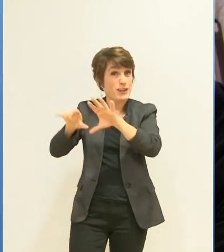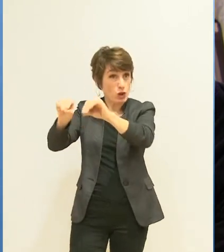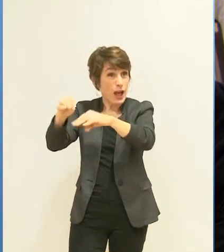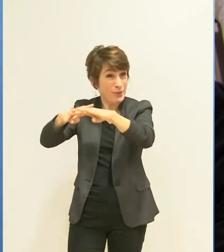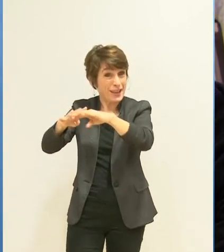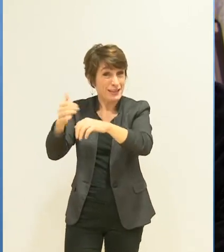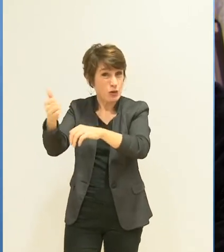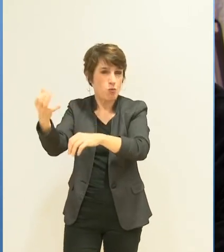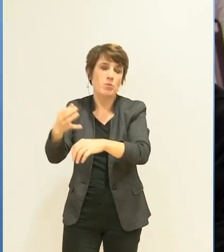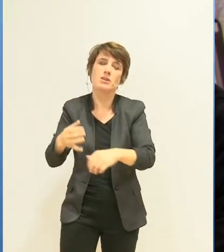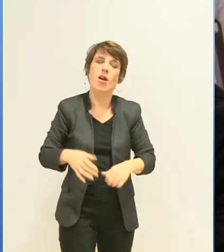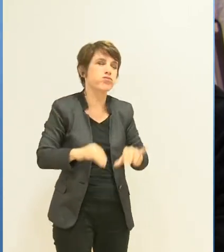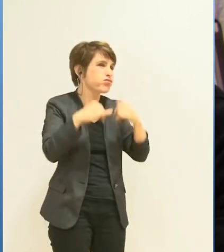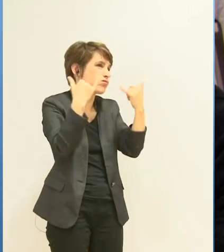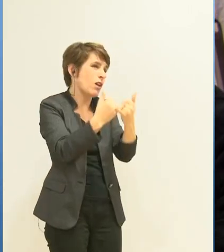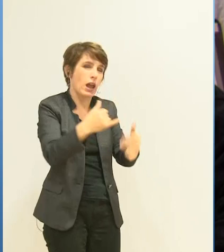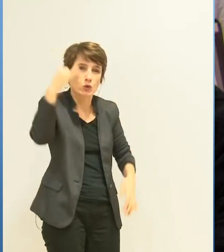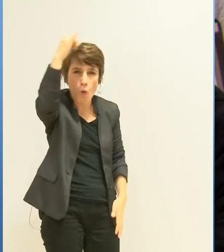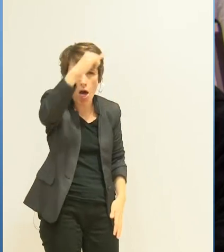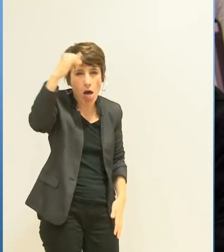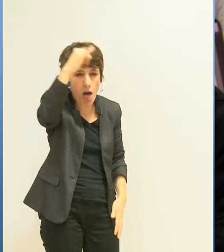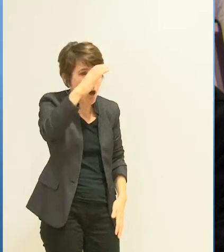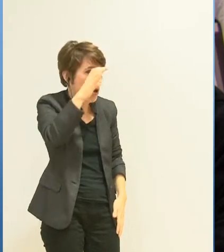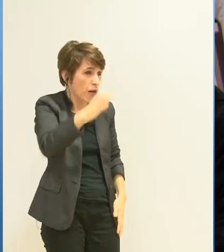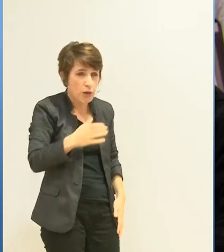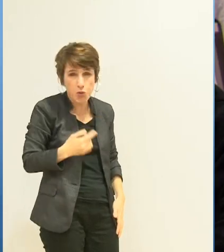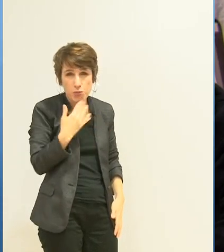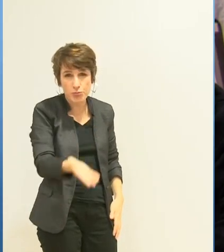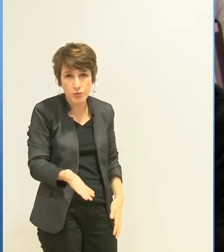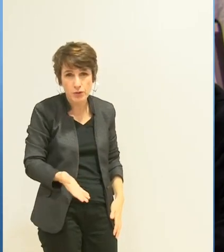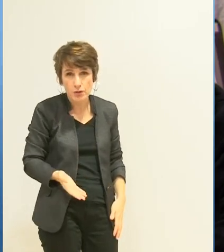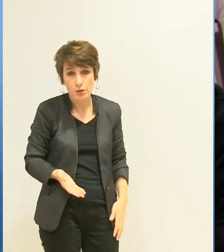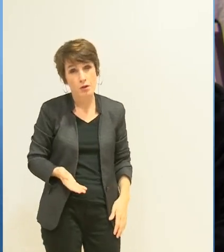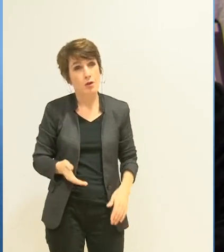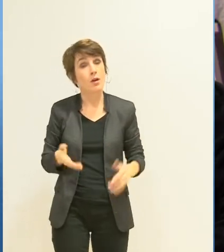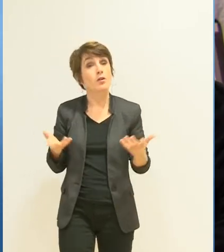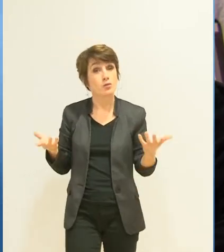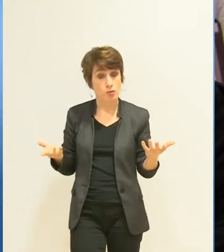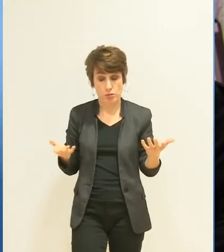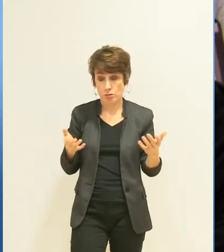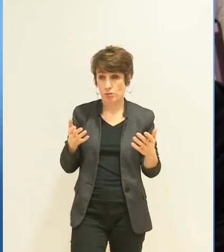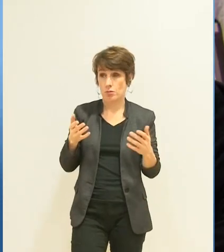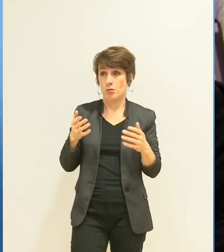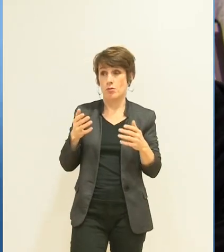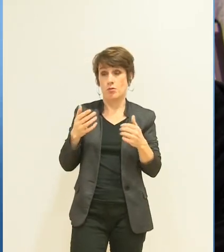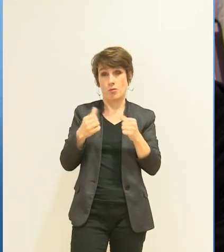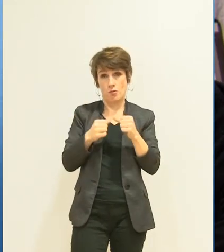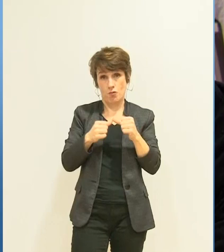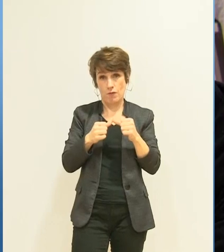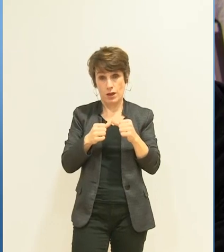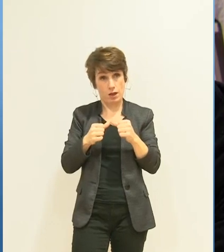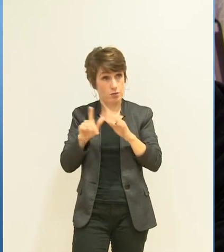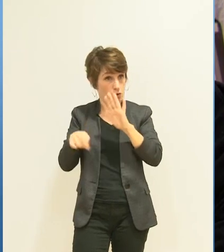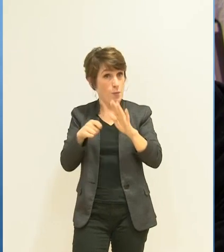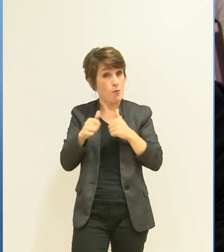concertation et le mot est faible de ce point de vue qui encore une fois tente de se rapporter aux termes de la loi